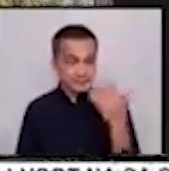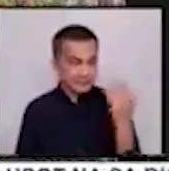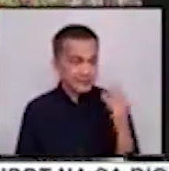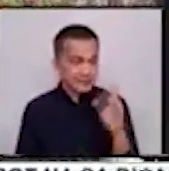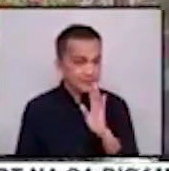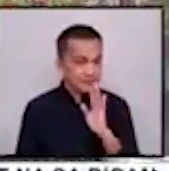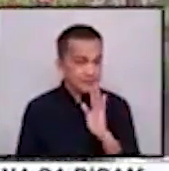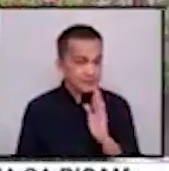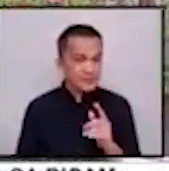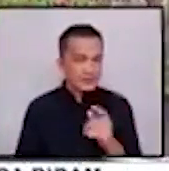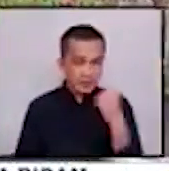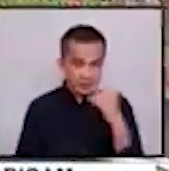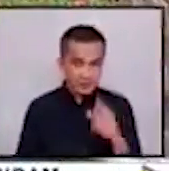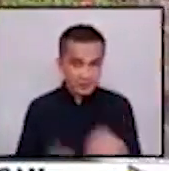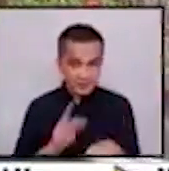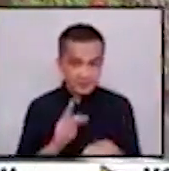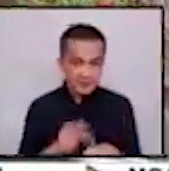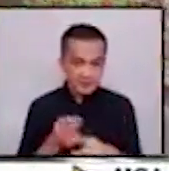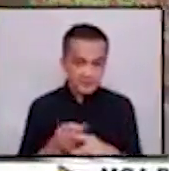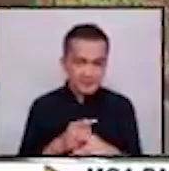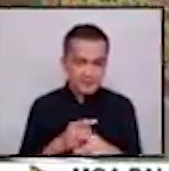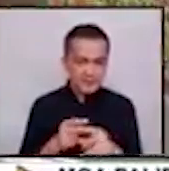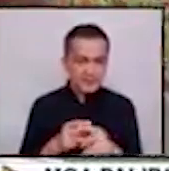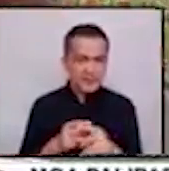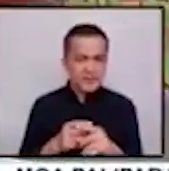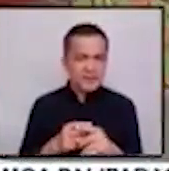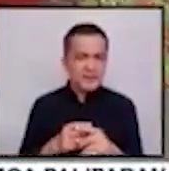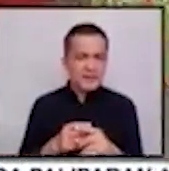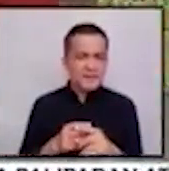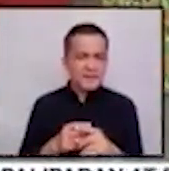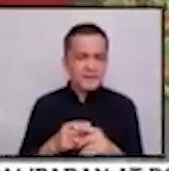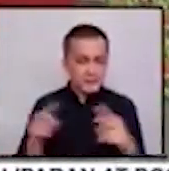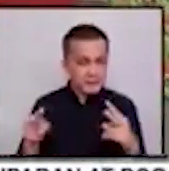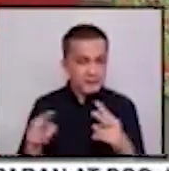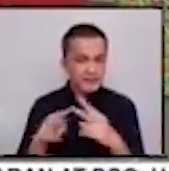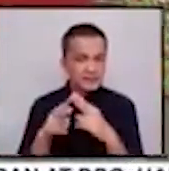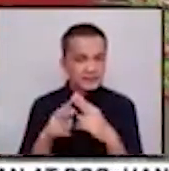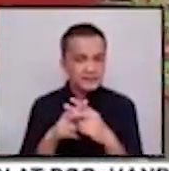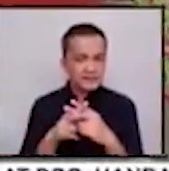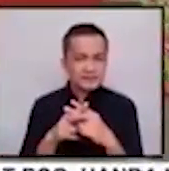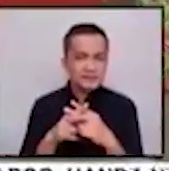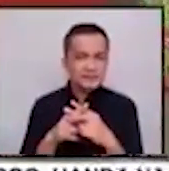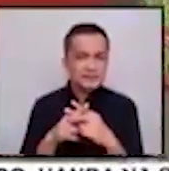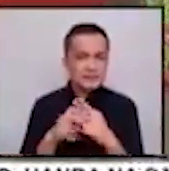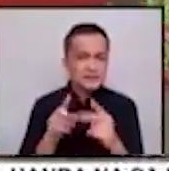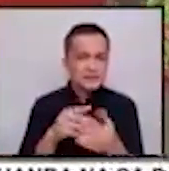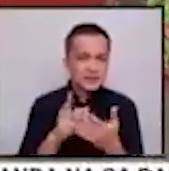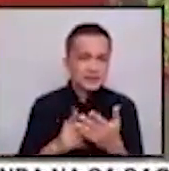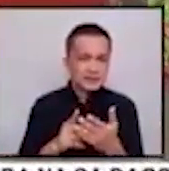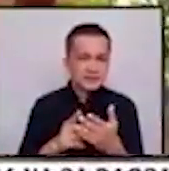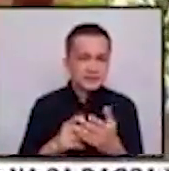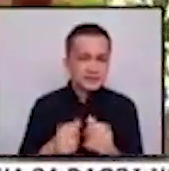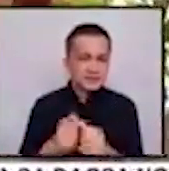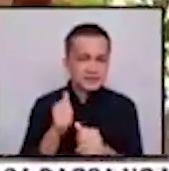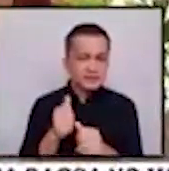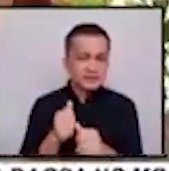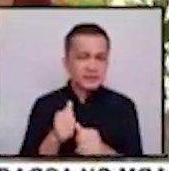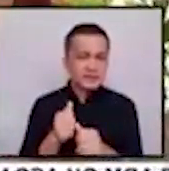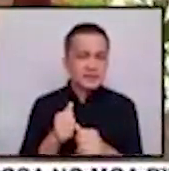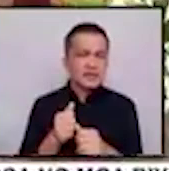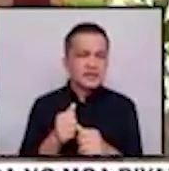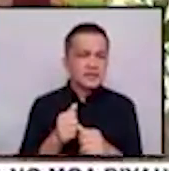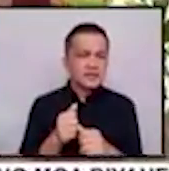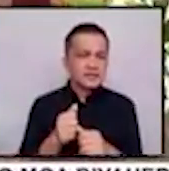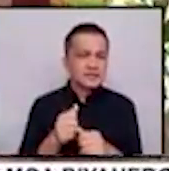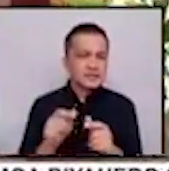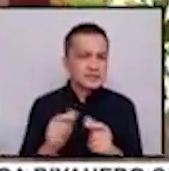ng Pilipinas mula nga sa Paris. Bilang ito ay parte ng iyong pagkapanalo sa Mr. Grand International, ano pa yung